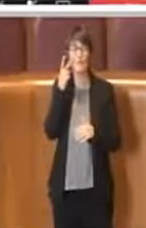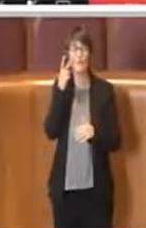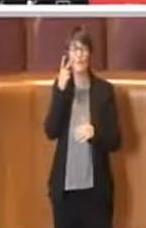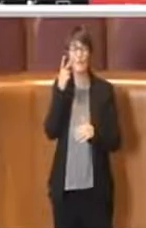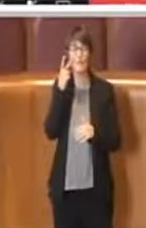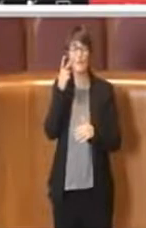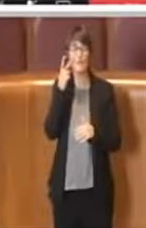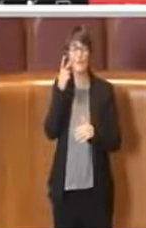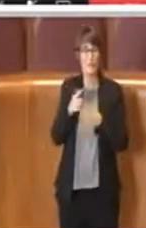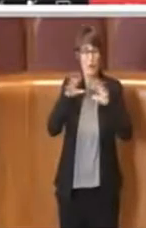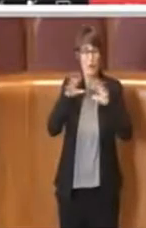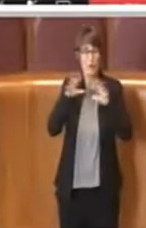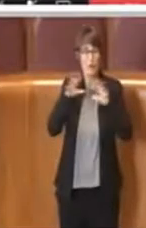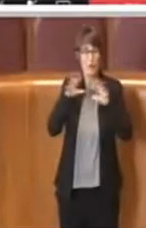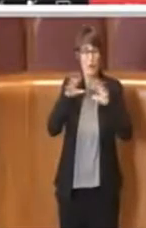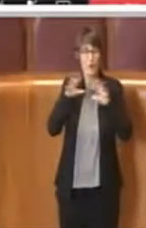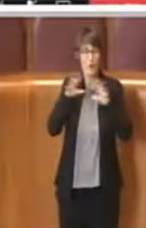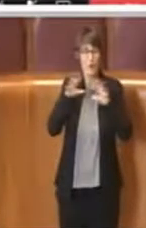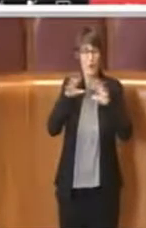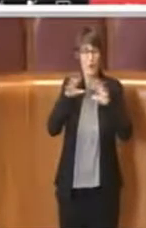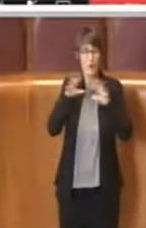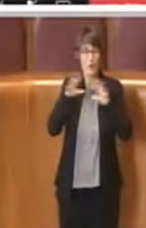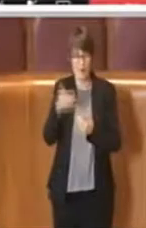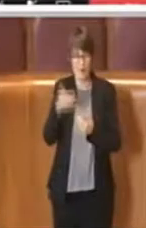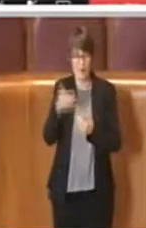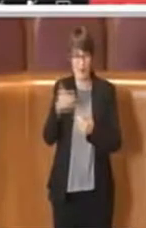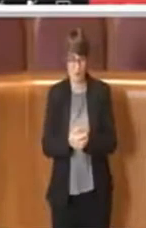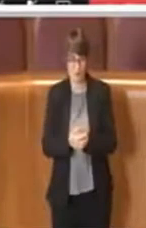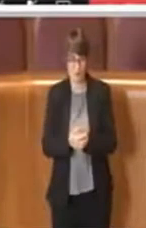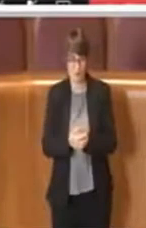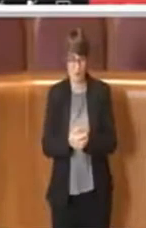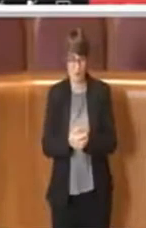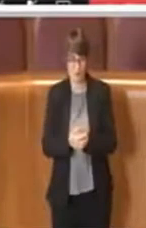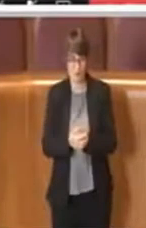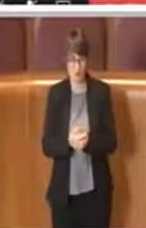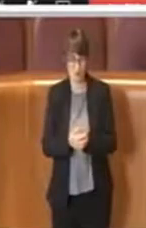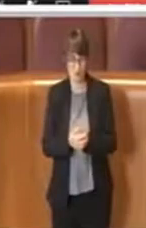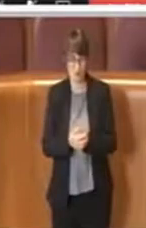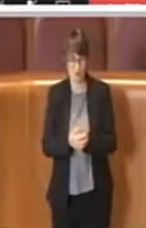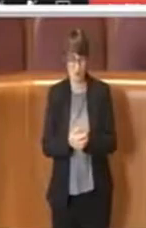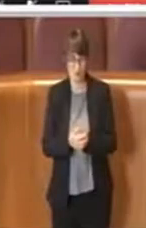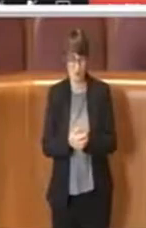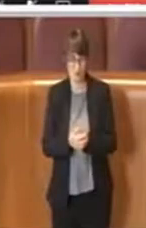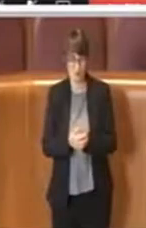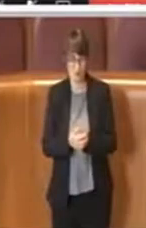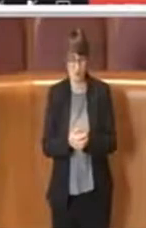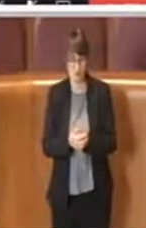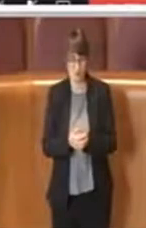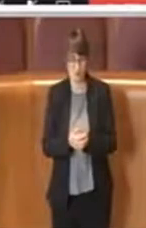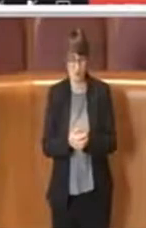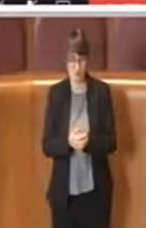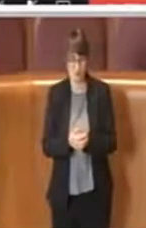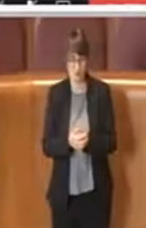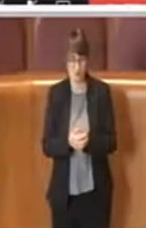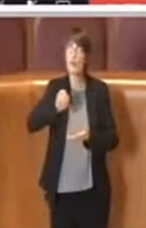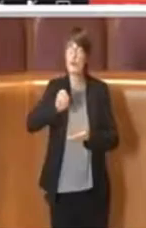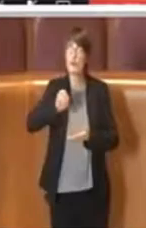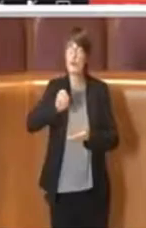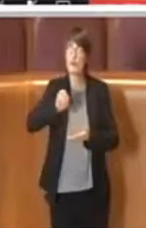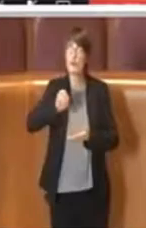le prossime misure di rilancio e sostegno. Chiediamo poi contributi a fondo perduto proporzionali alle restrizioni